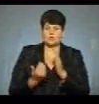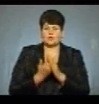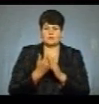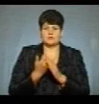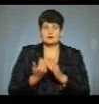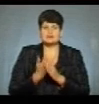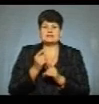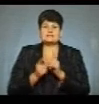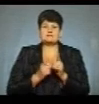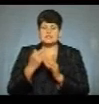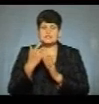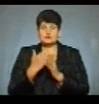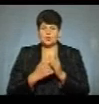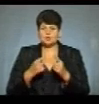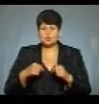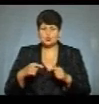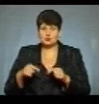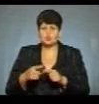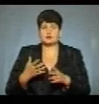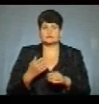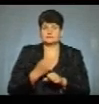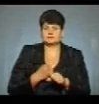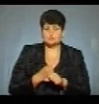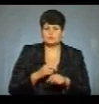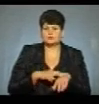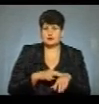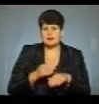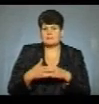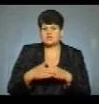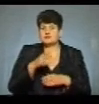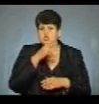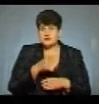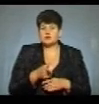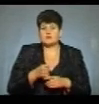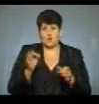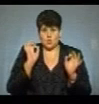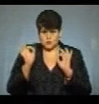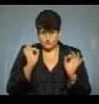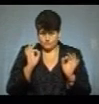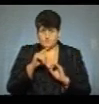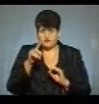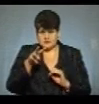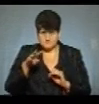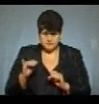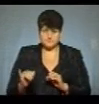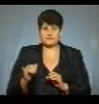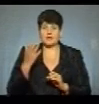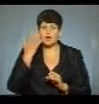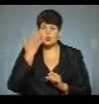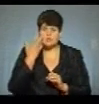зміні структури, по зміні функціоналу Національної поліції. Найближчим часом ми це озвучимо в засобах масової інформації,